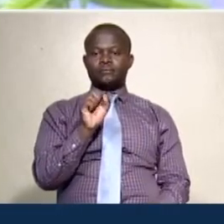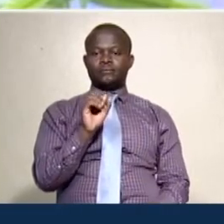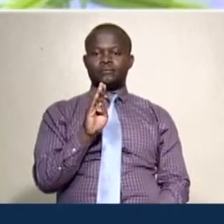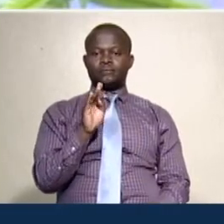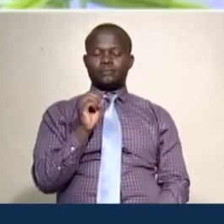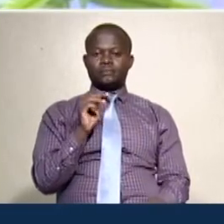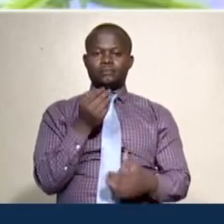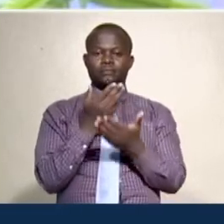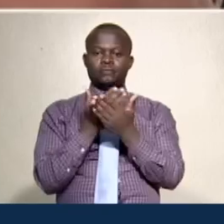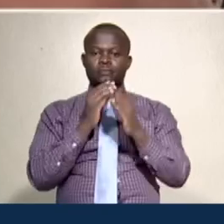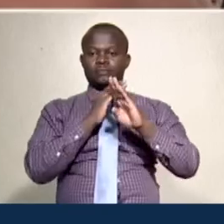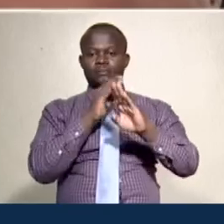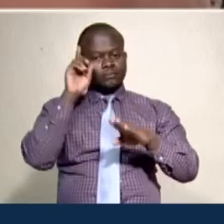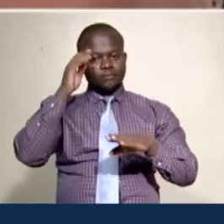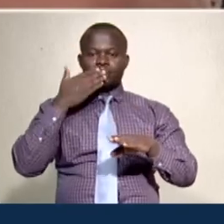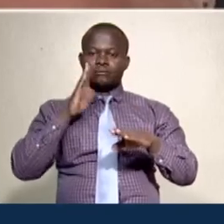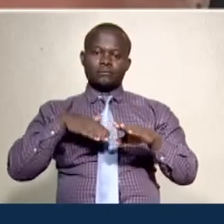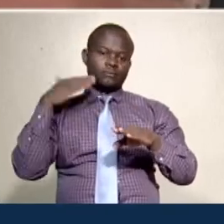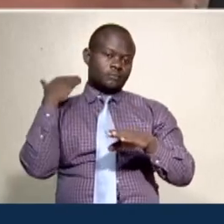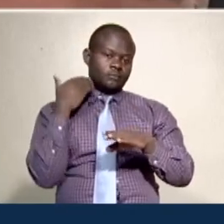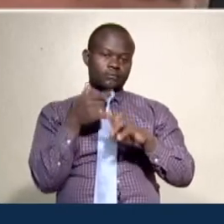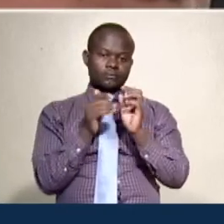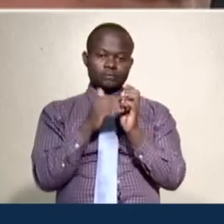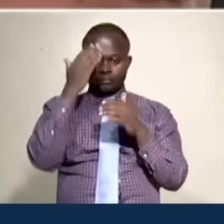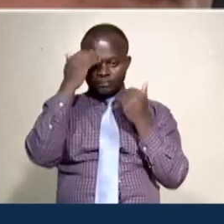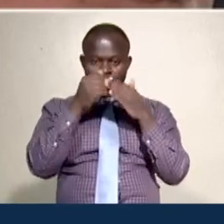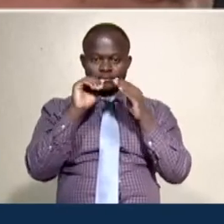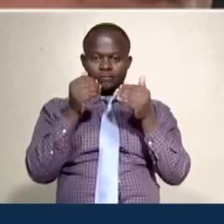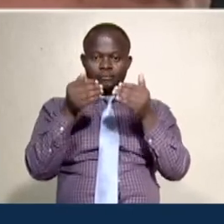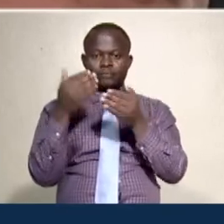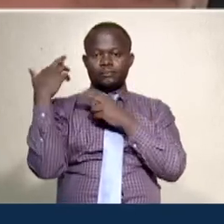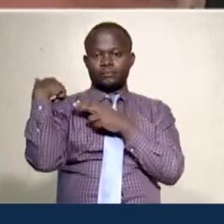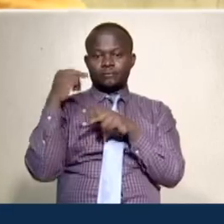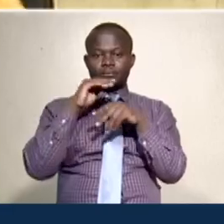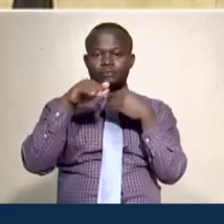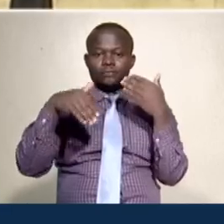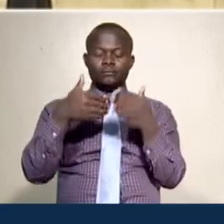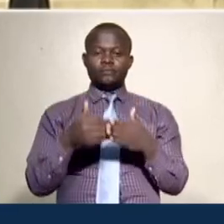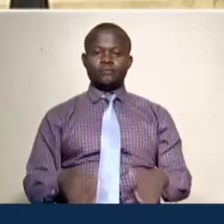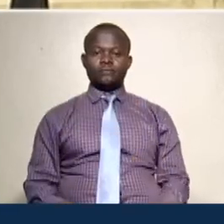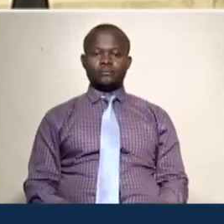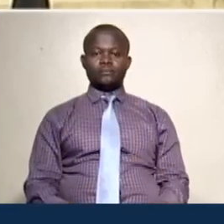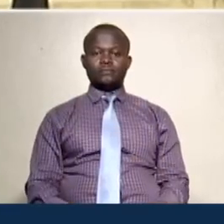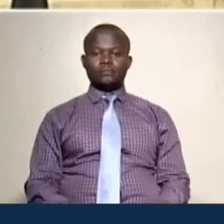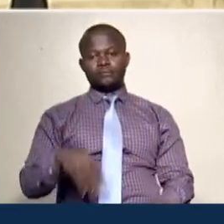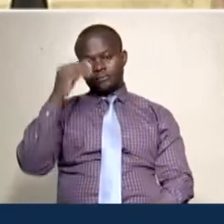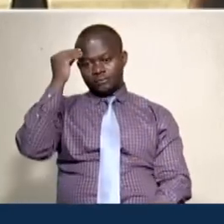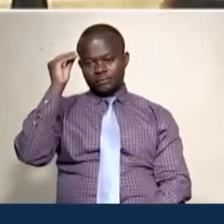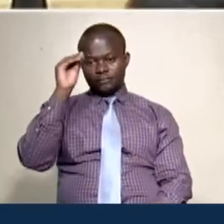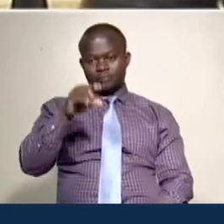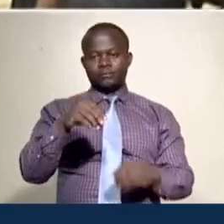yasabye amadini n'amatorero kurwanya ingengabitekerezo ya Jenoside kuko izi ari inshingano za buri wese. Ubutumwa dutanga icyambere